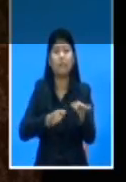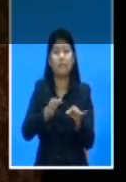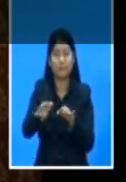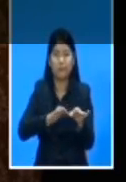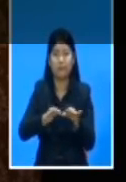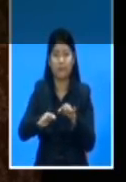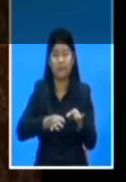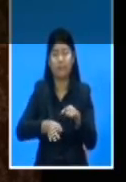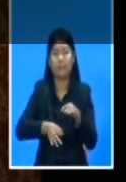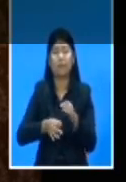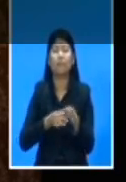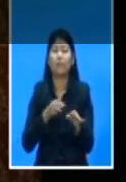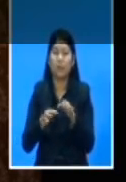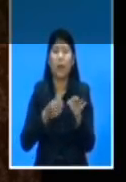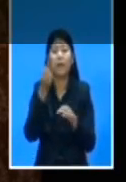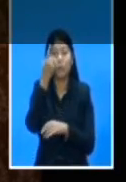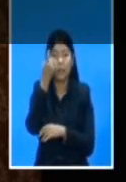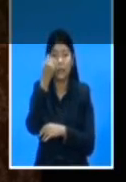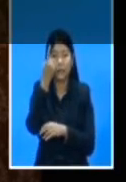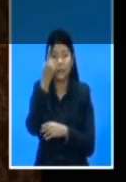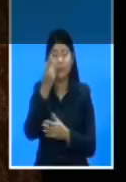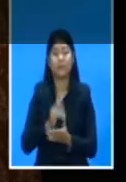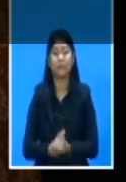พื่อทำความเข้าใจนะครับ